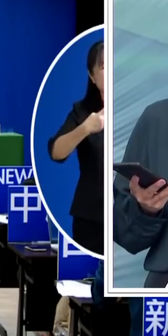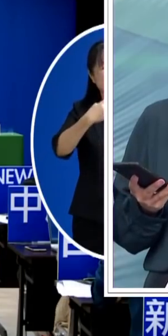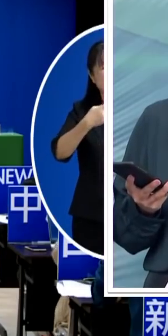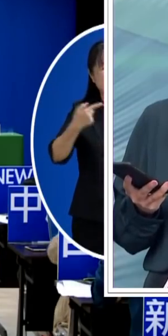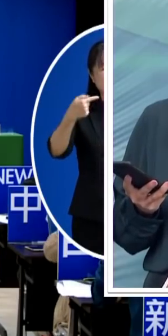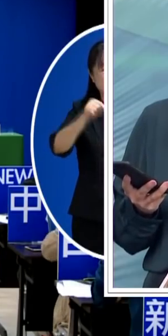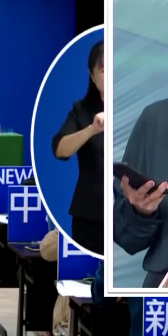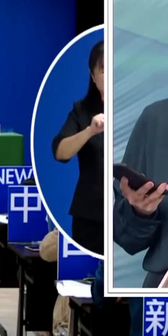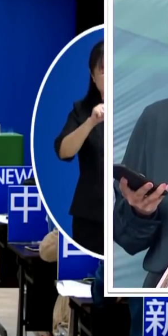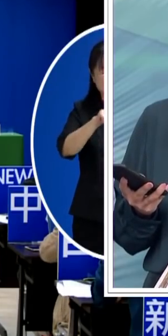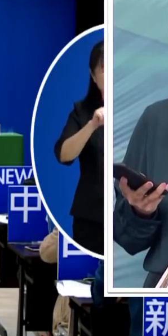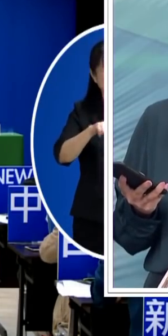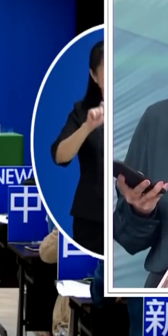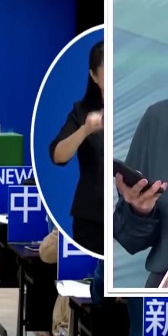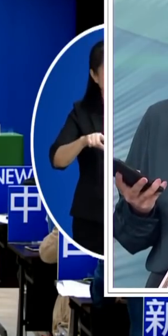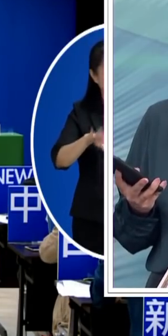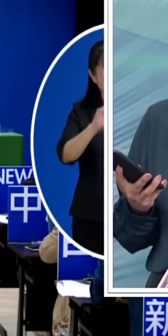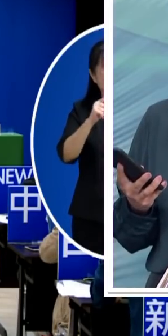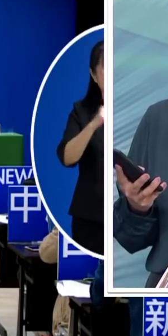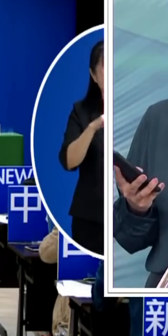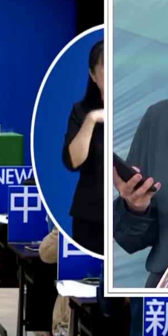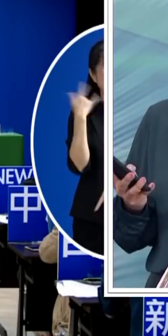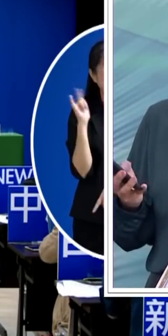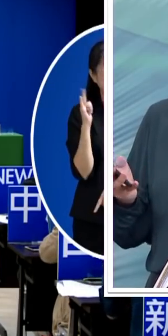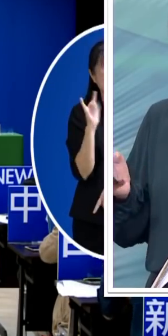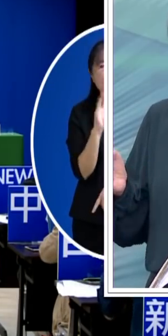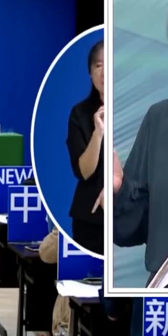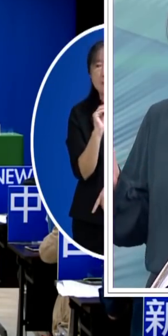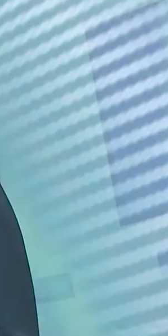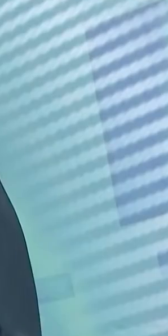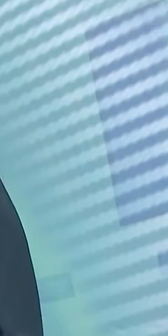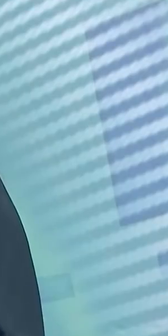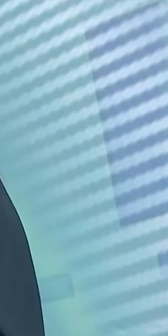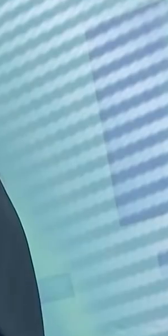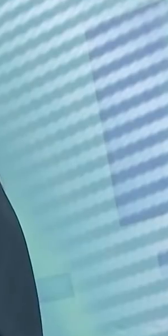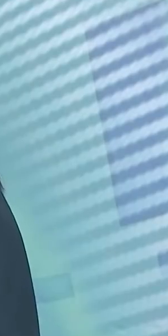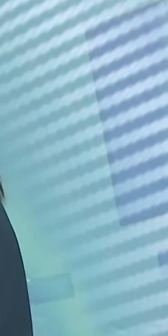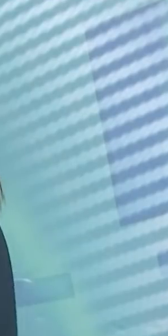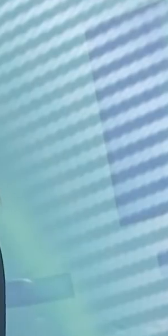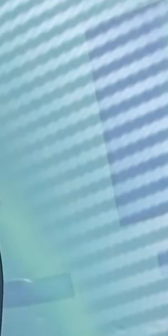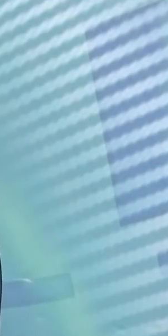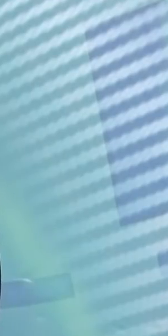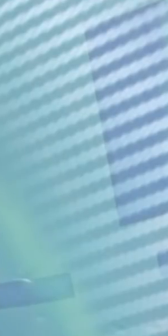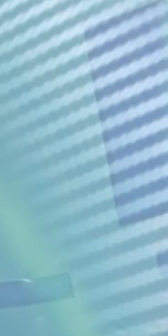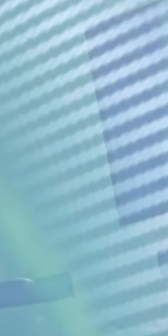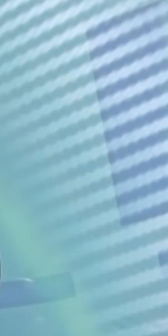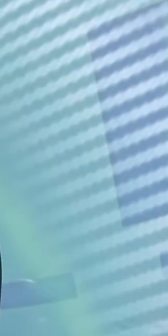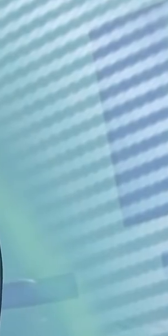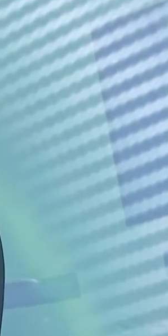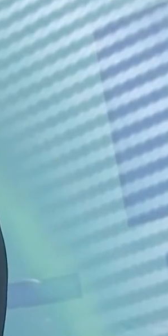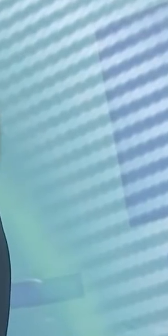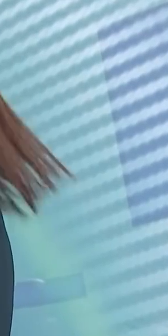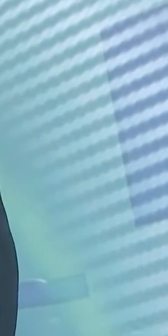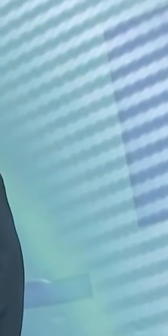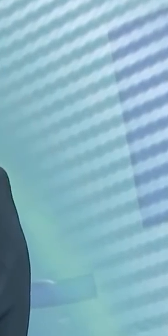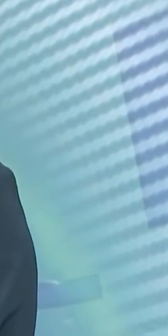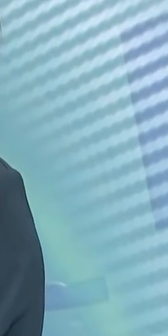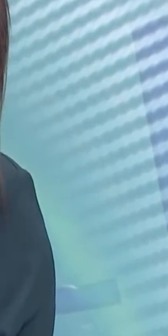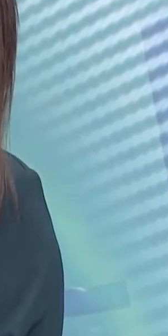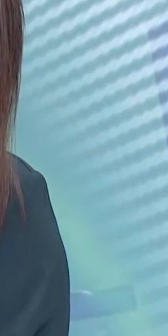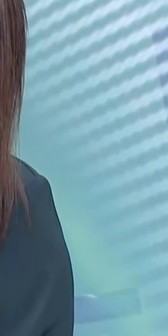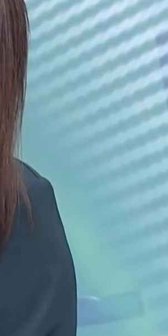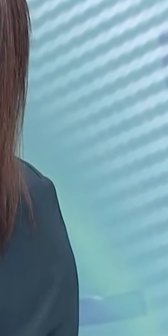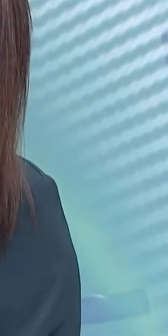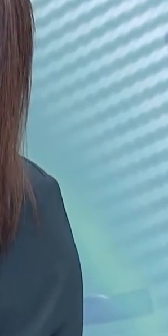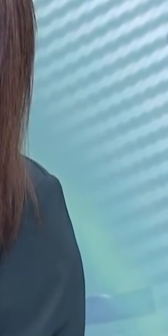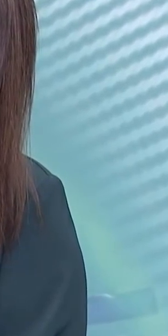这770万的 BNT 没有进来，那台湾现在是什么状况？ 我现在找出了一张哦，拍摄我补充这个亮哥这边一下，这